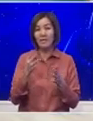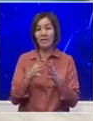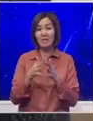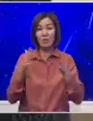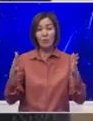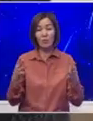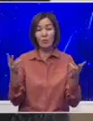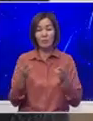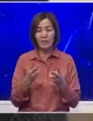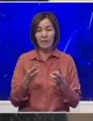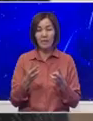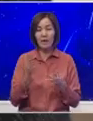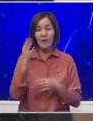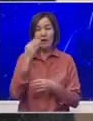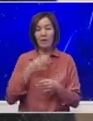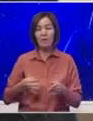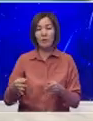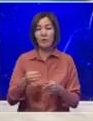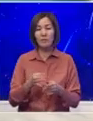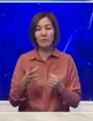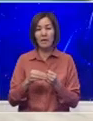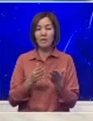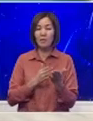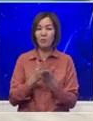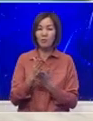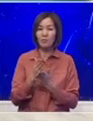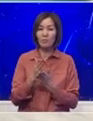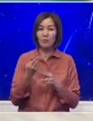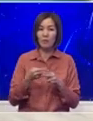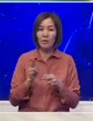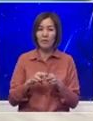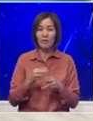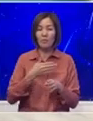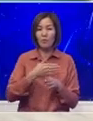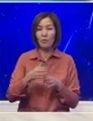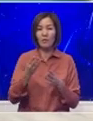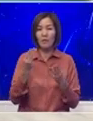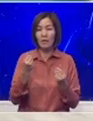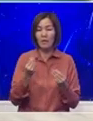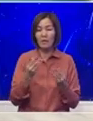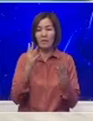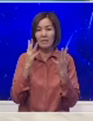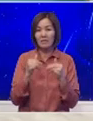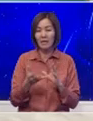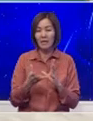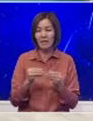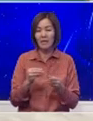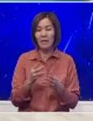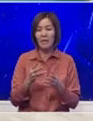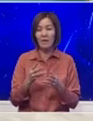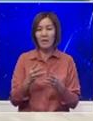Яғни біздің Алматы облысы аграрлық облыс болғандықтан бұларға бөлінетін қаражаттың саны